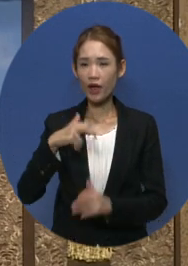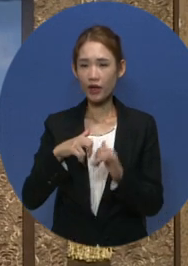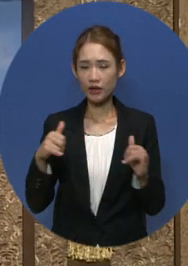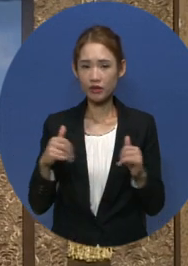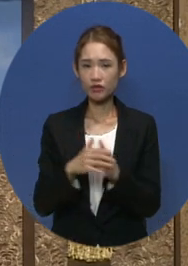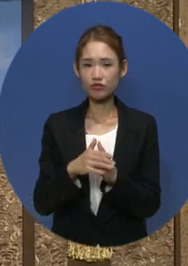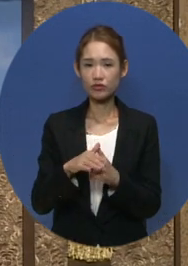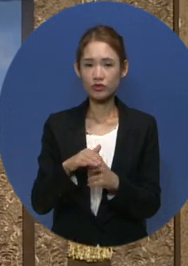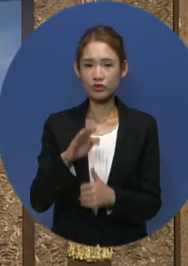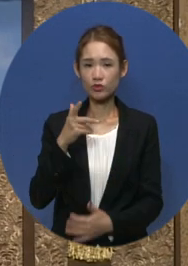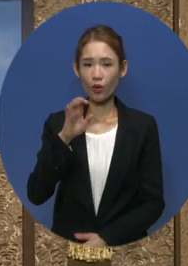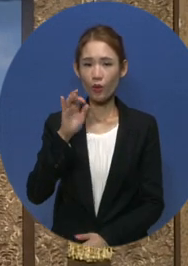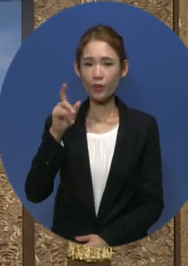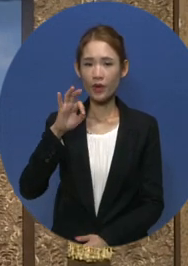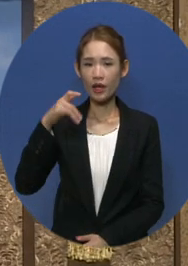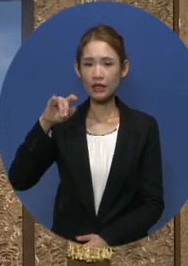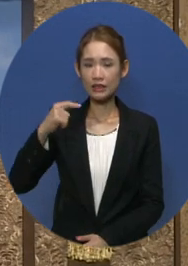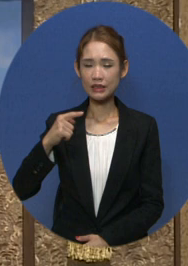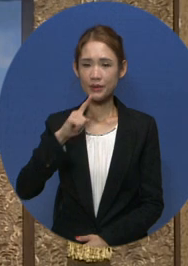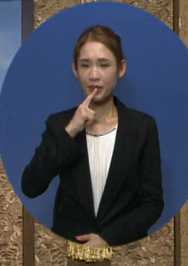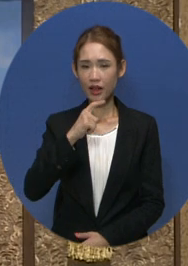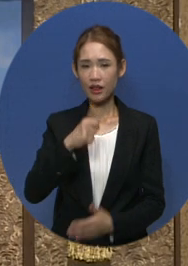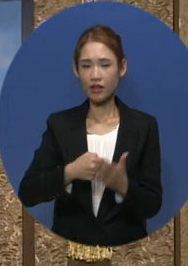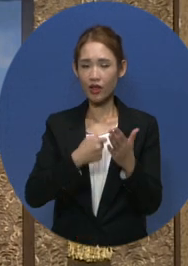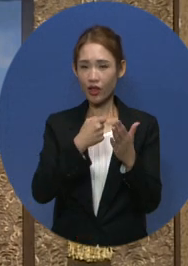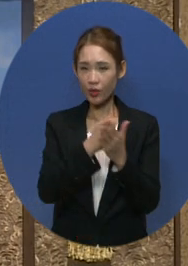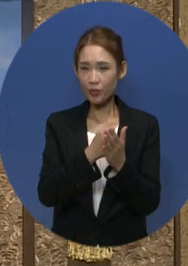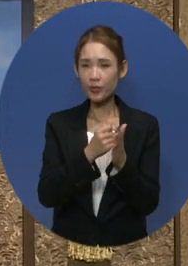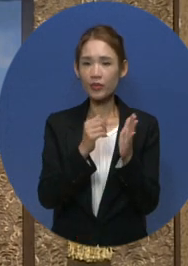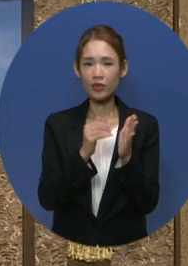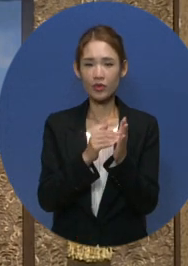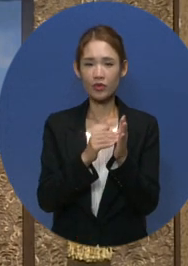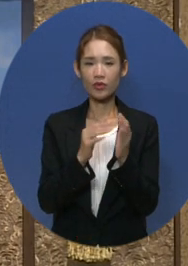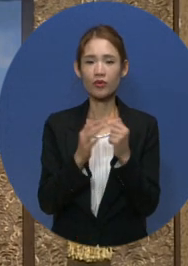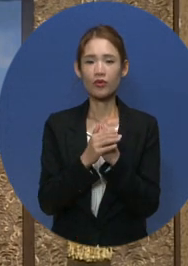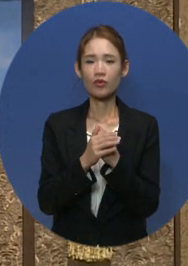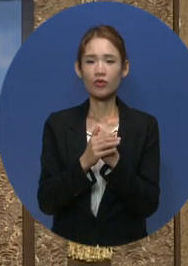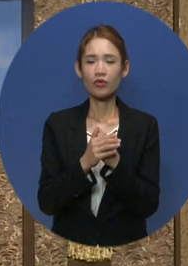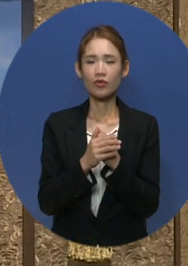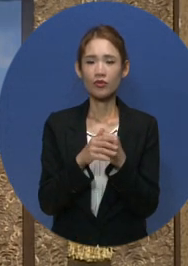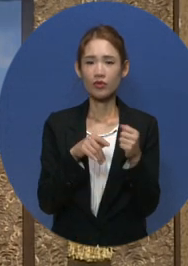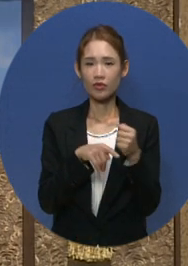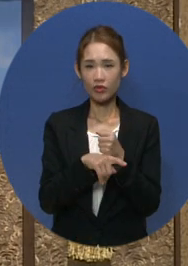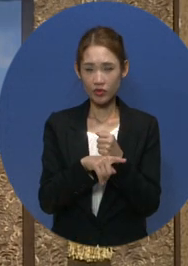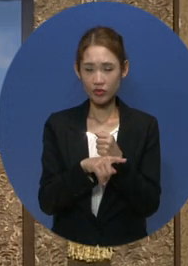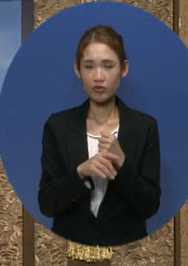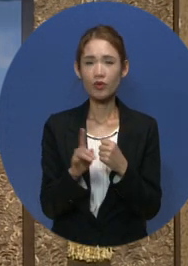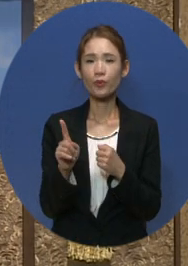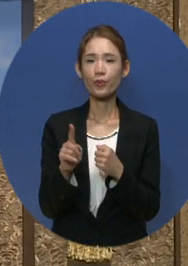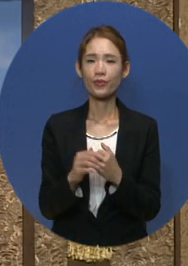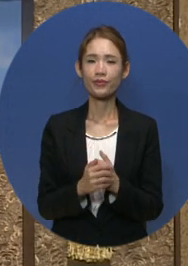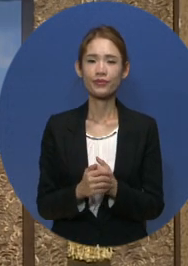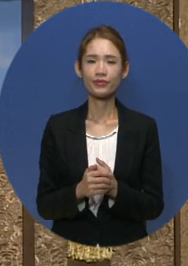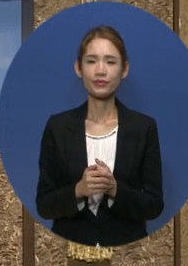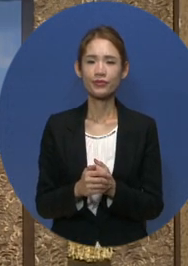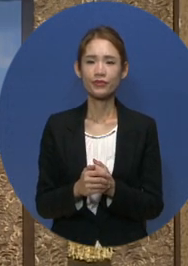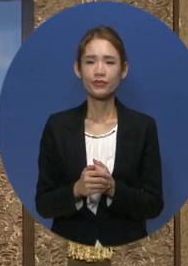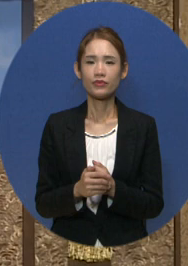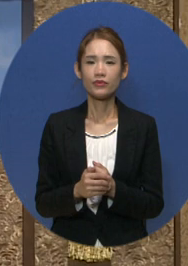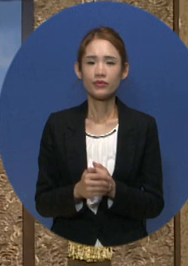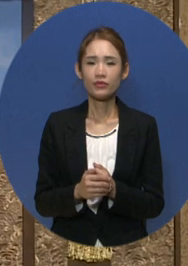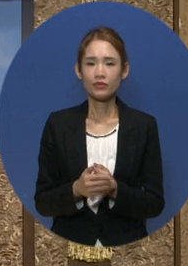우리도 농맹인으로 하자. 그렇게 했는데 또 이제 그렇게 농맹인으로 하기로 한 이유가